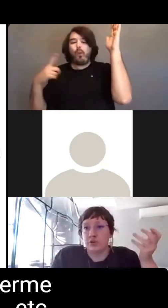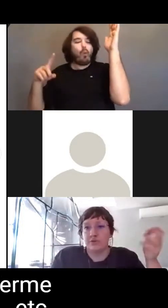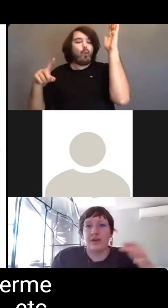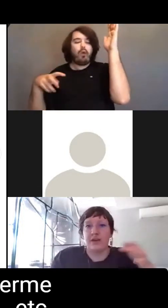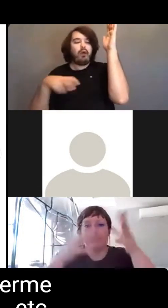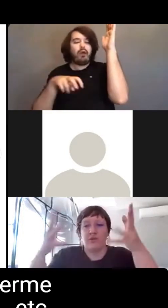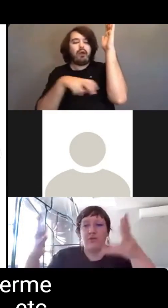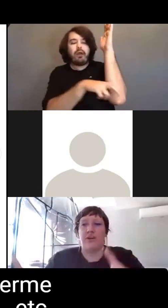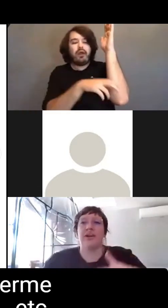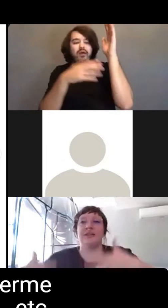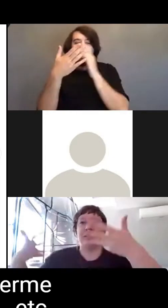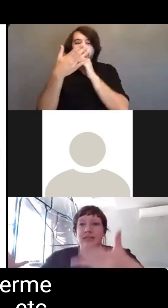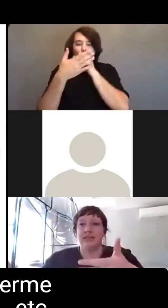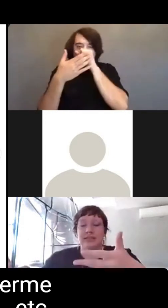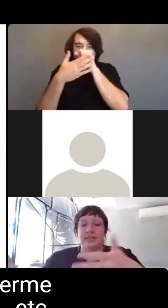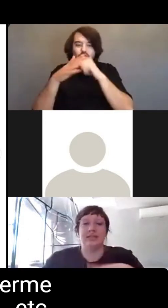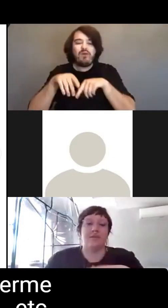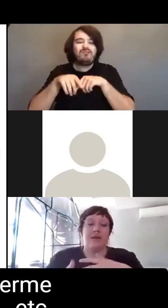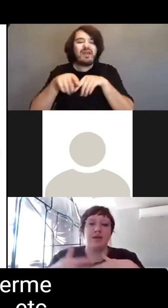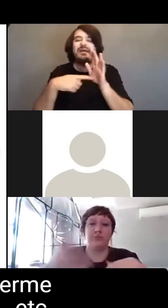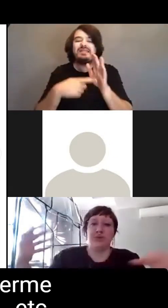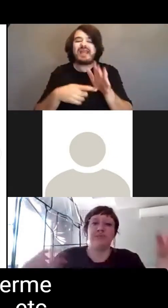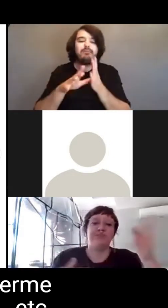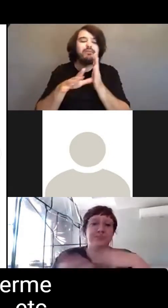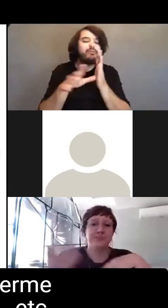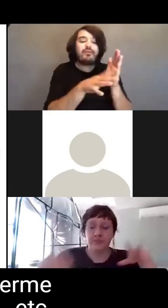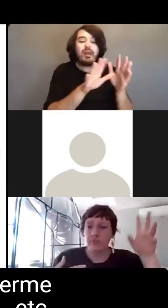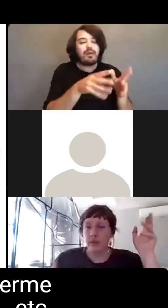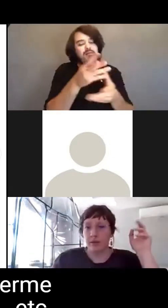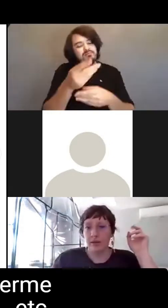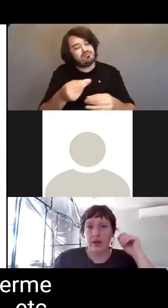cochons sur une ferme qui vont en faire des excréments, puis